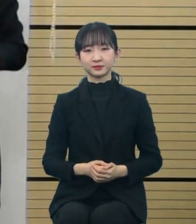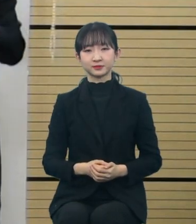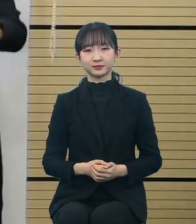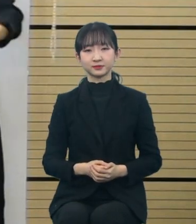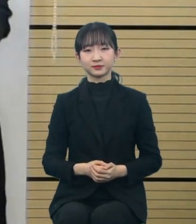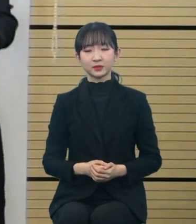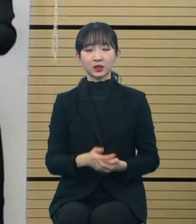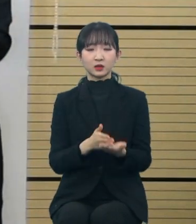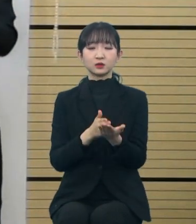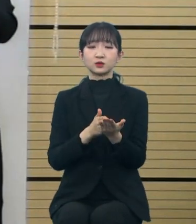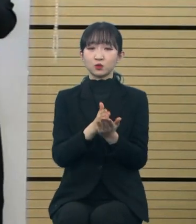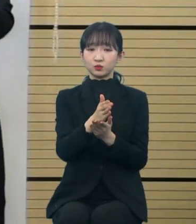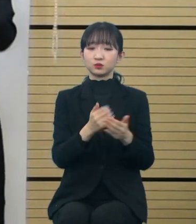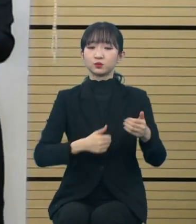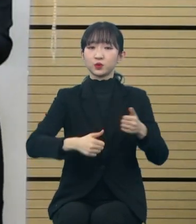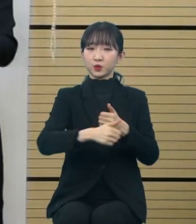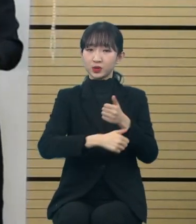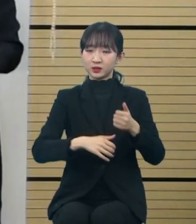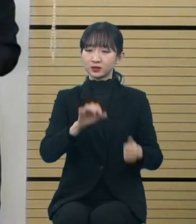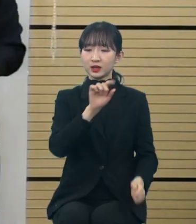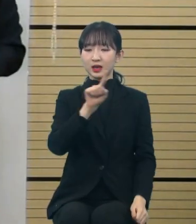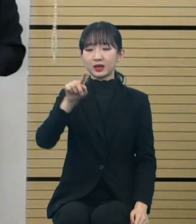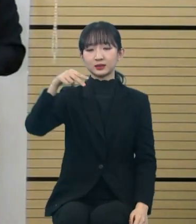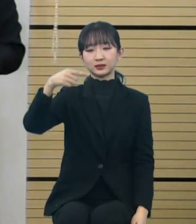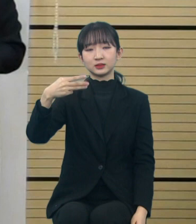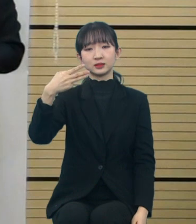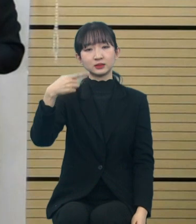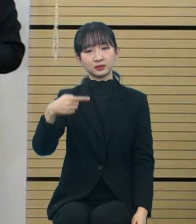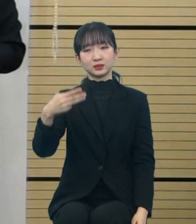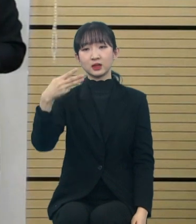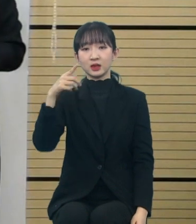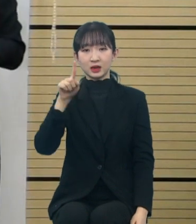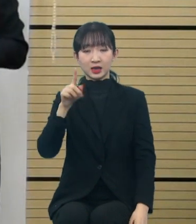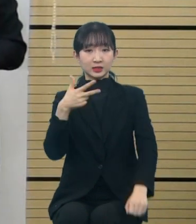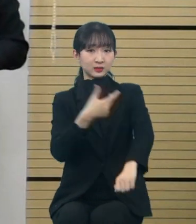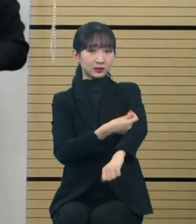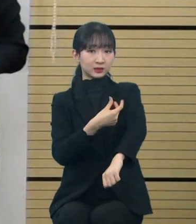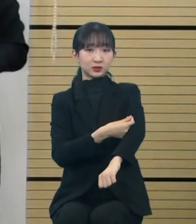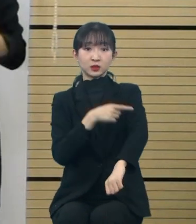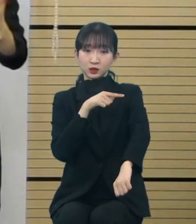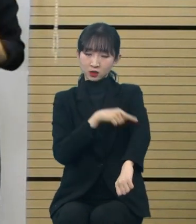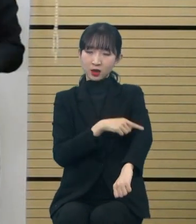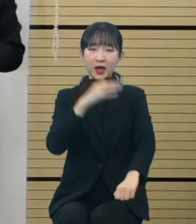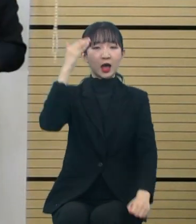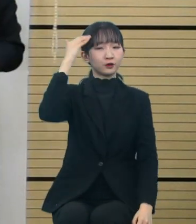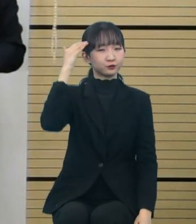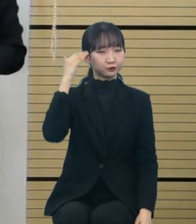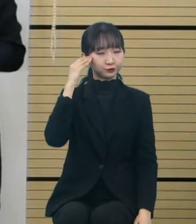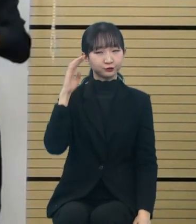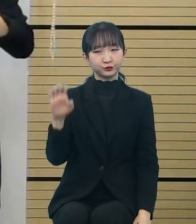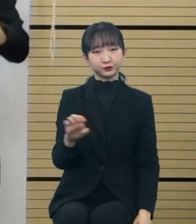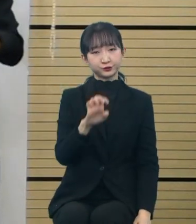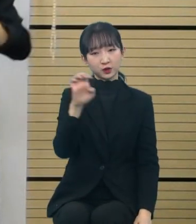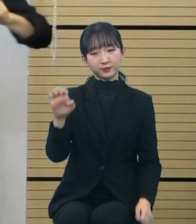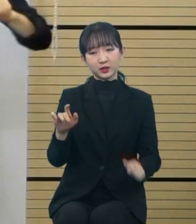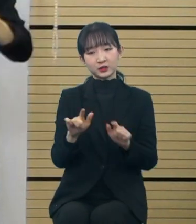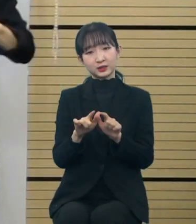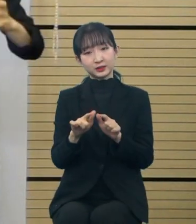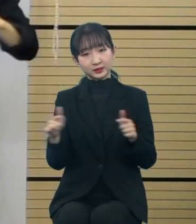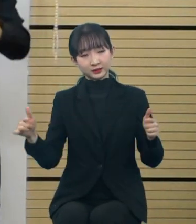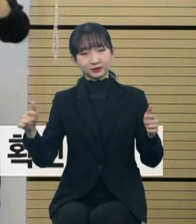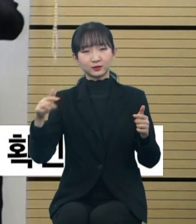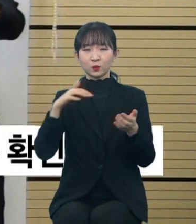예방접종 전문위원회는 아스트라제네카 백신은 우리나라를 포함하여 유럽, 영국 등 50여 개